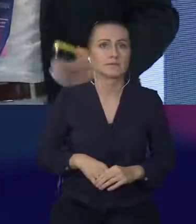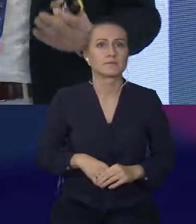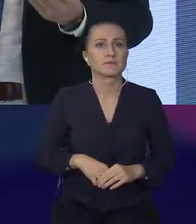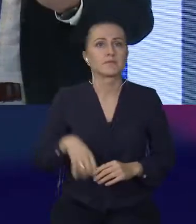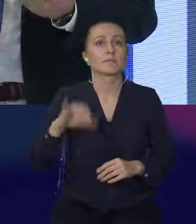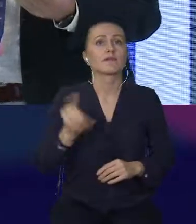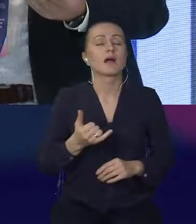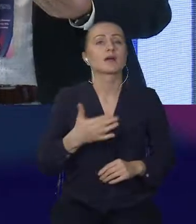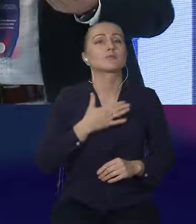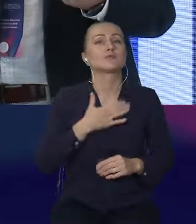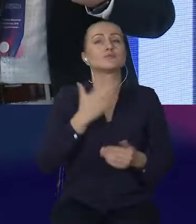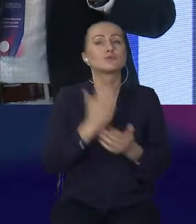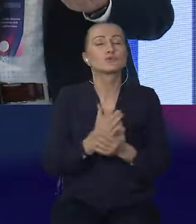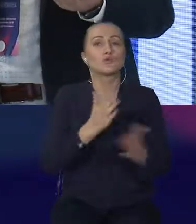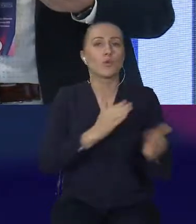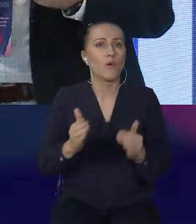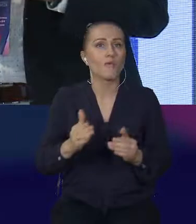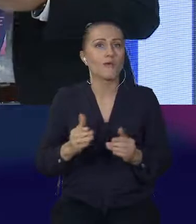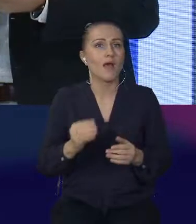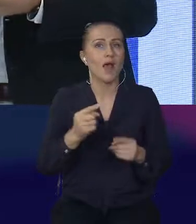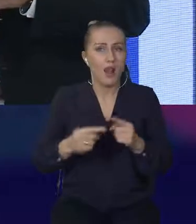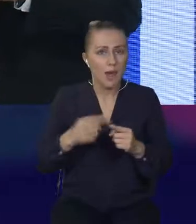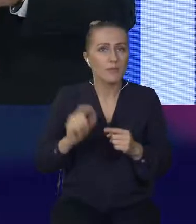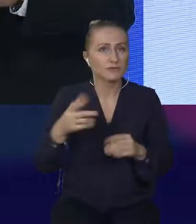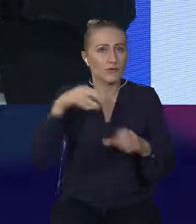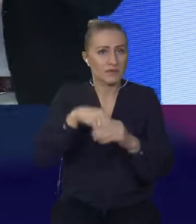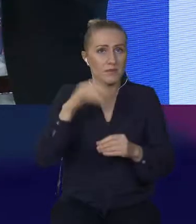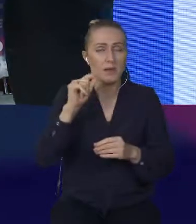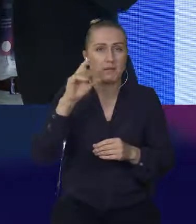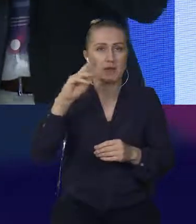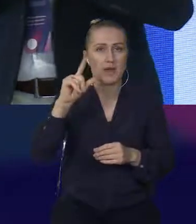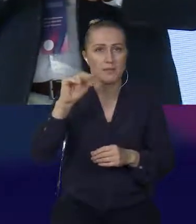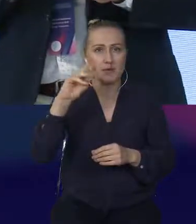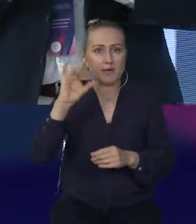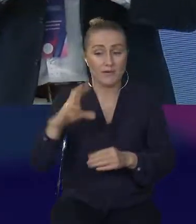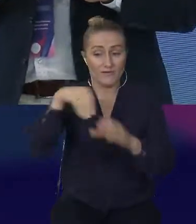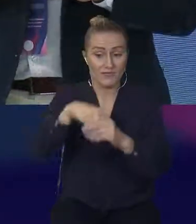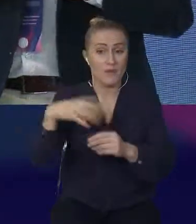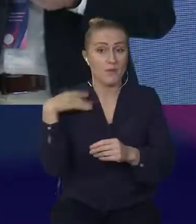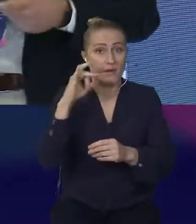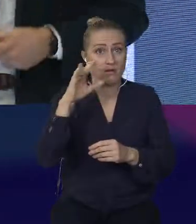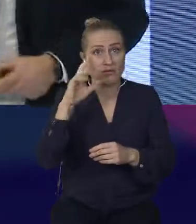mając już gotowy element w postaci prepregu uzbrojonego w ten grafen, mogliśmy w konkretnych miejscach